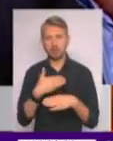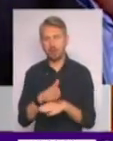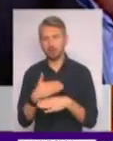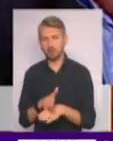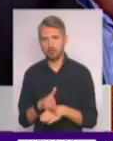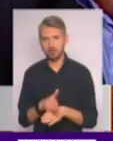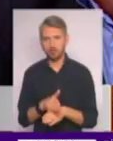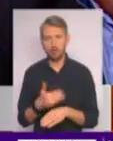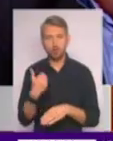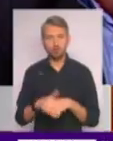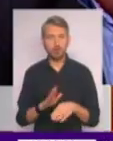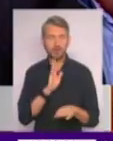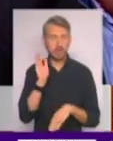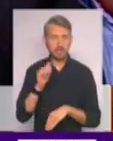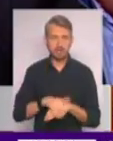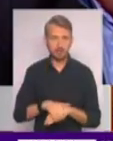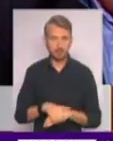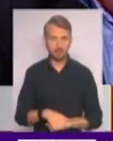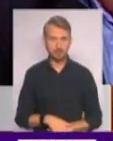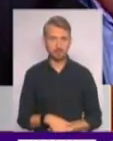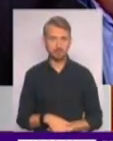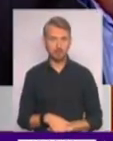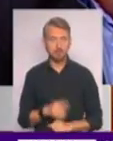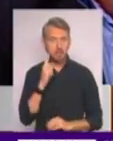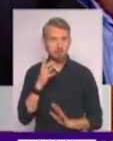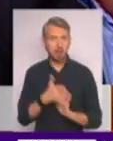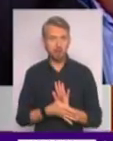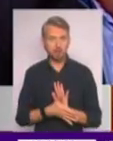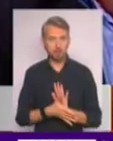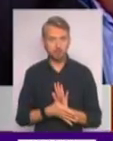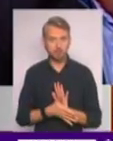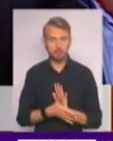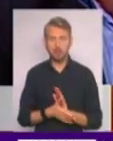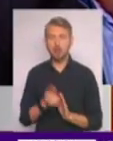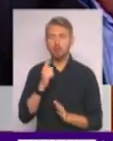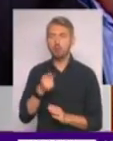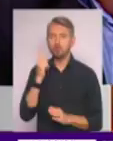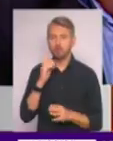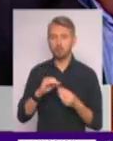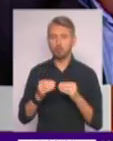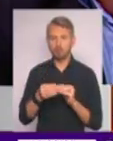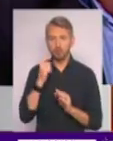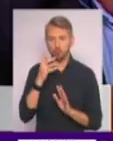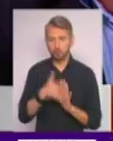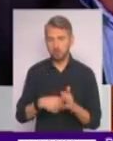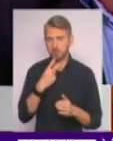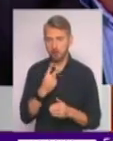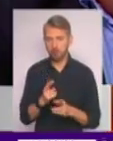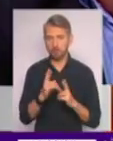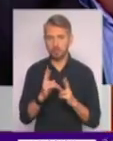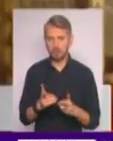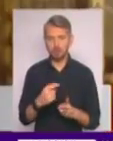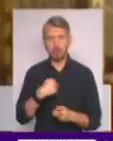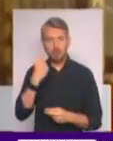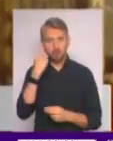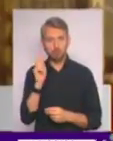Вот уже целый день. Так. Понимаете? Почули, дякуємо. Проблематика зрозуміла. Бачите, як? Я